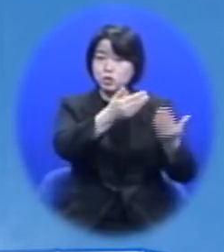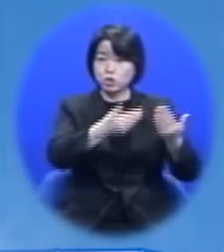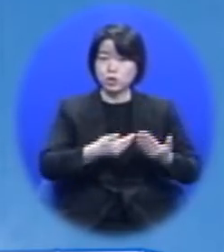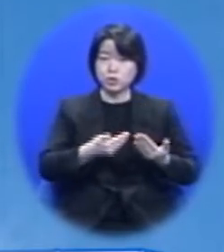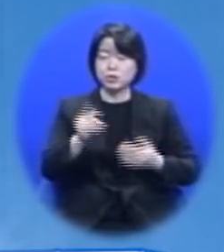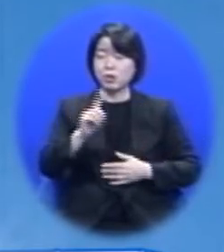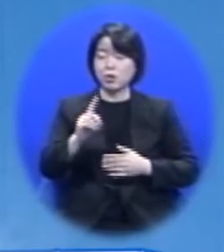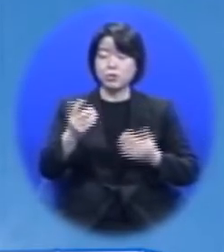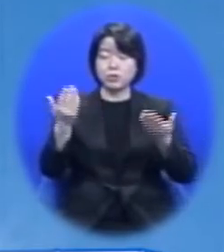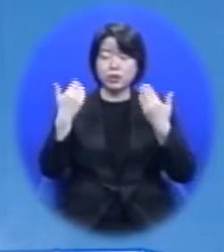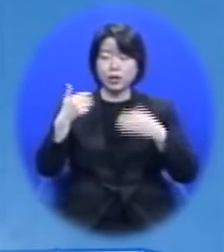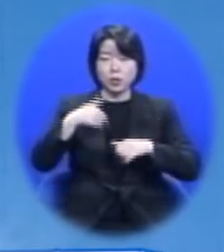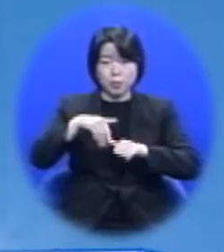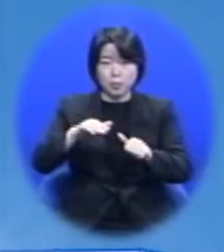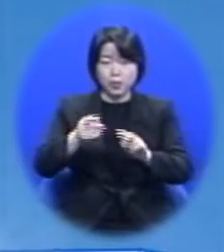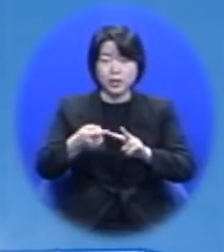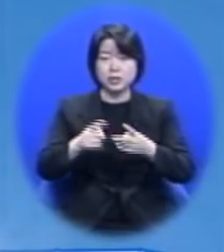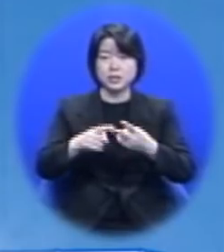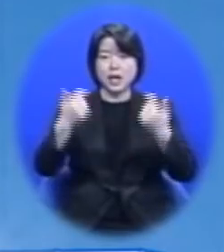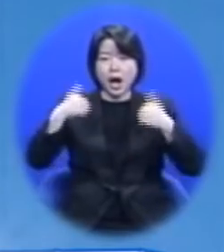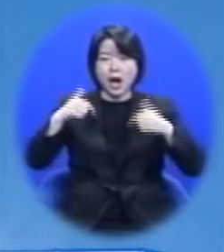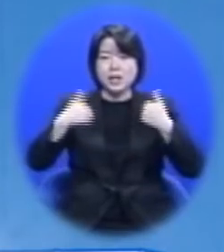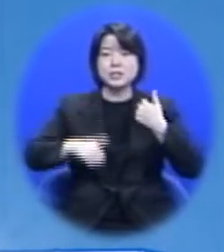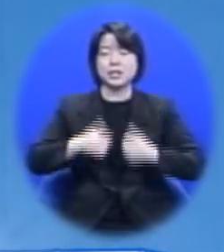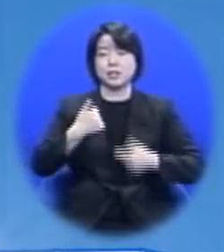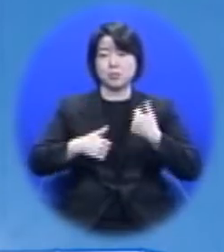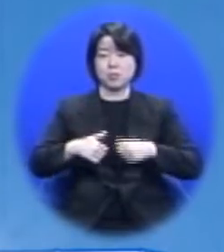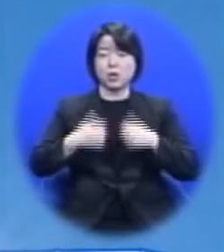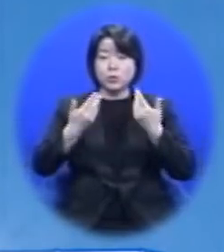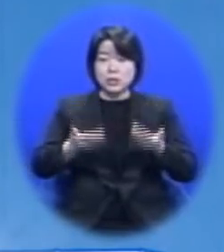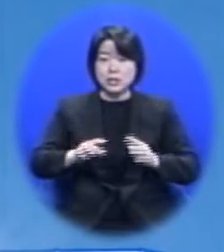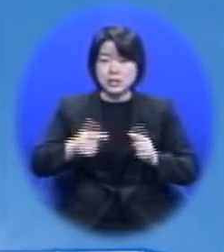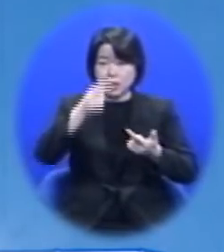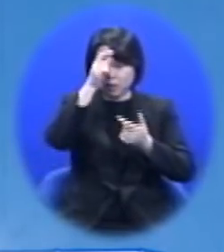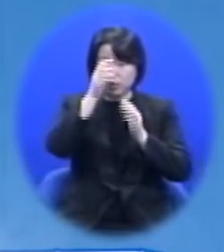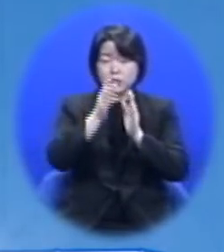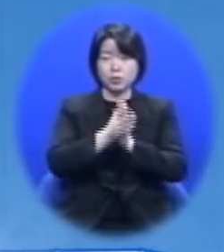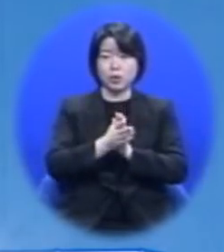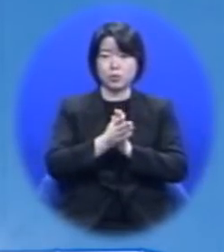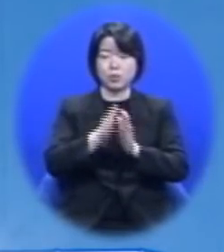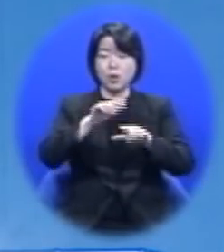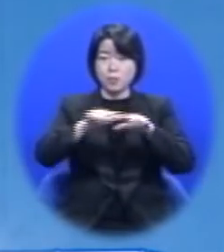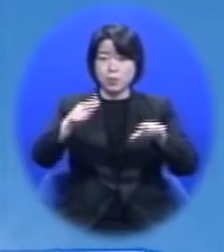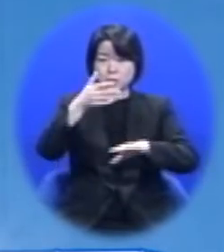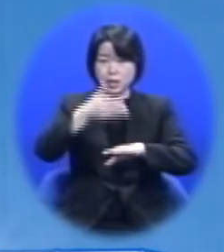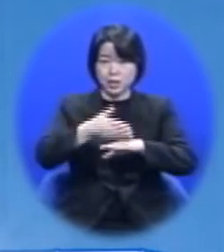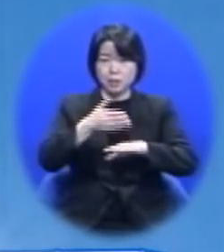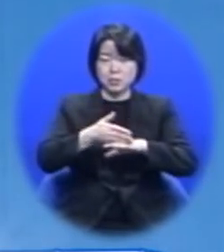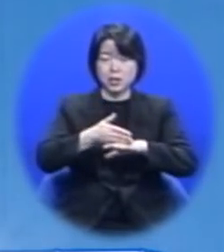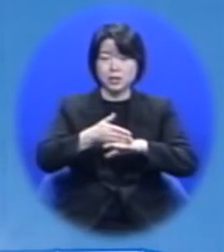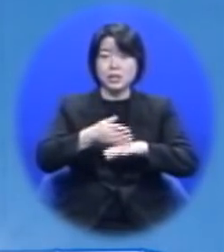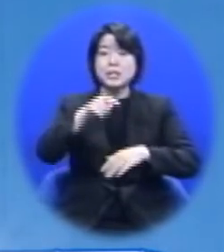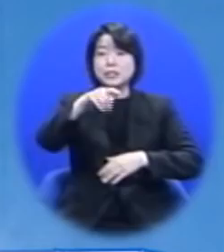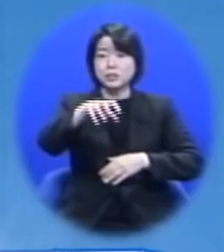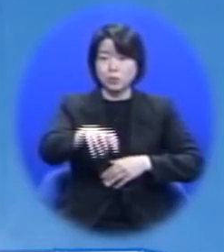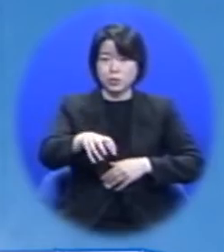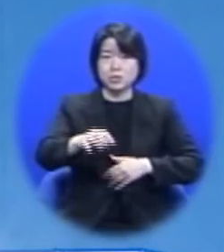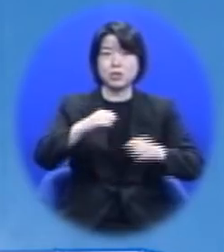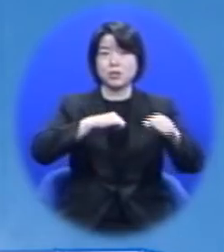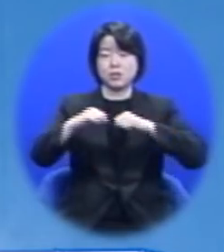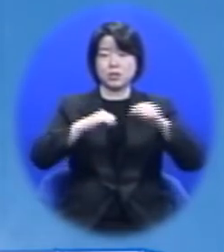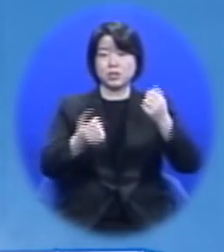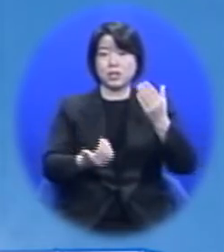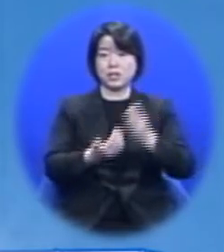학교를 보내시든 항상 기뻐하고 쉬지 않고 기도하고 범사에 감사하면요, 그곳에서 반드시 역사를